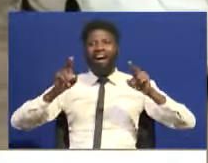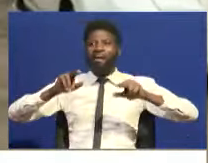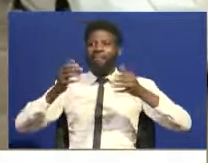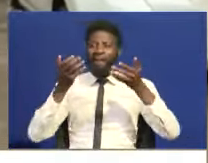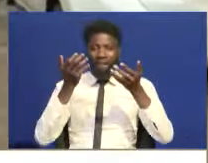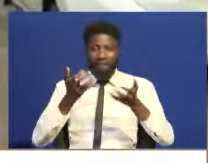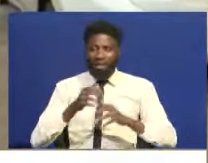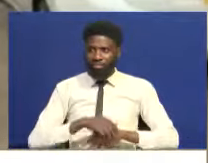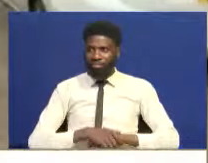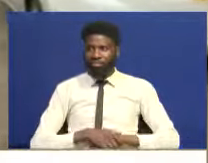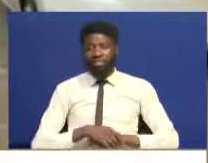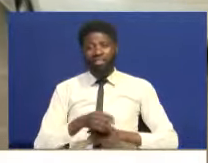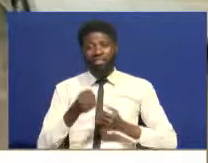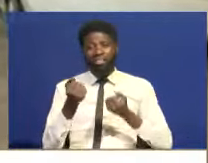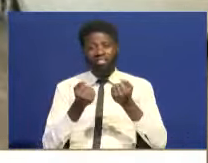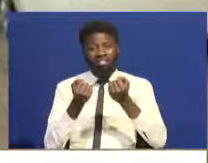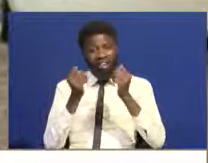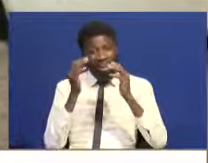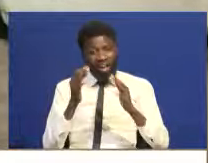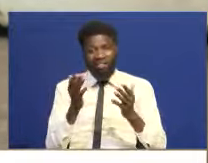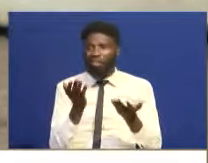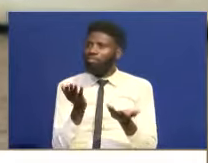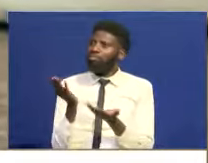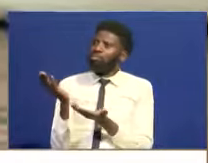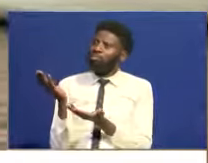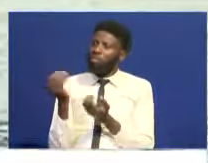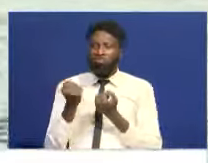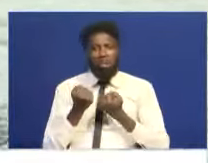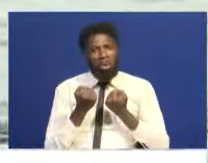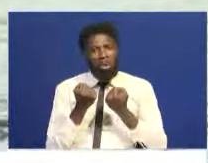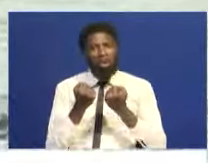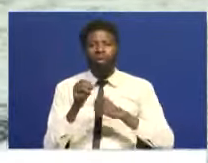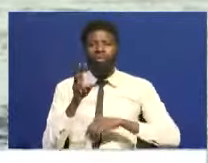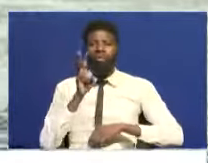Madereva waliendesha magari kupitia kwenye maji yaliyojaa barabarani.